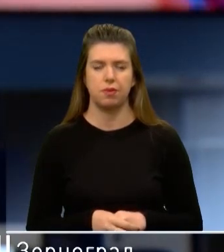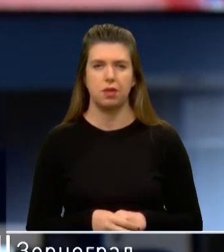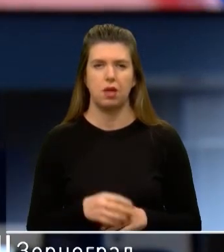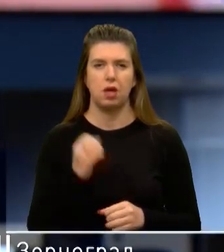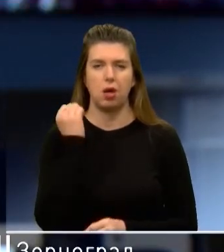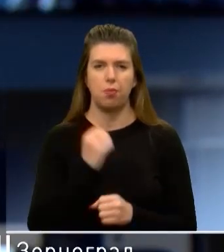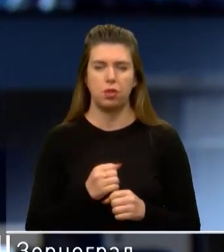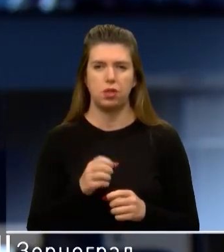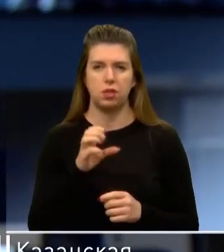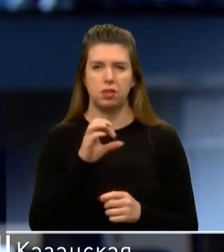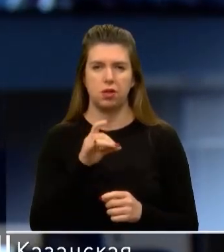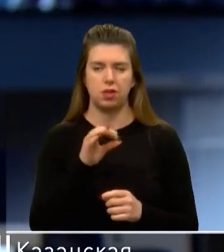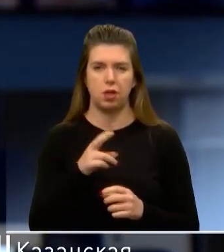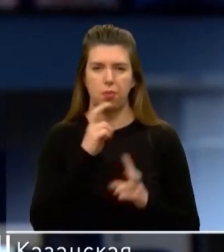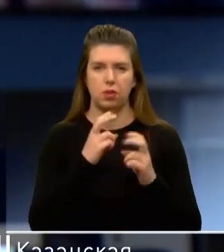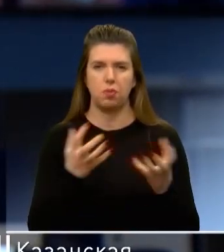сотрудники старостаничная